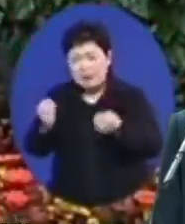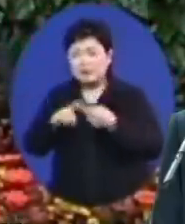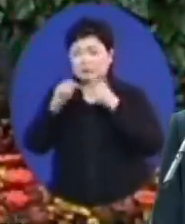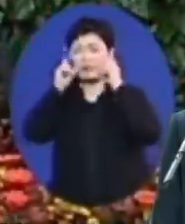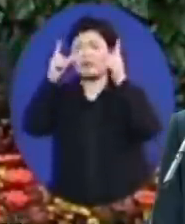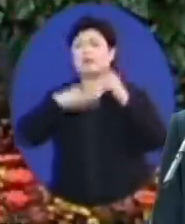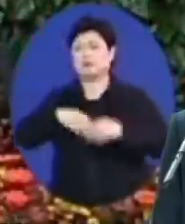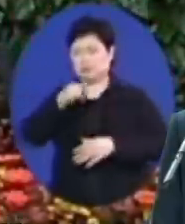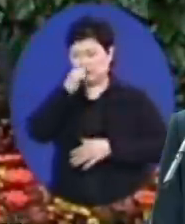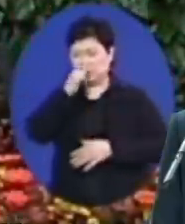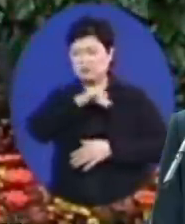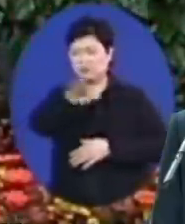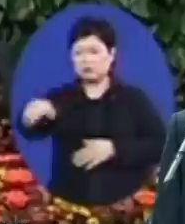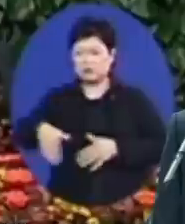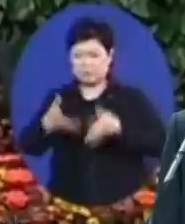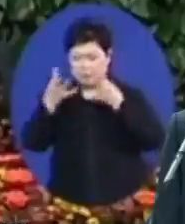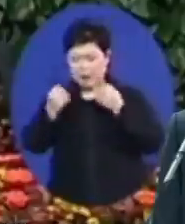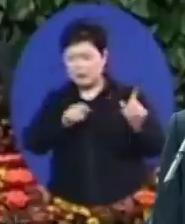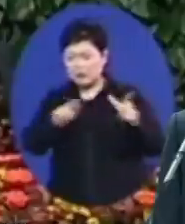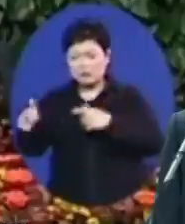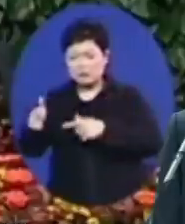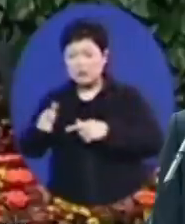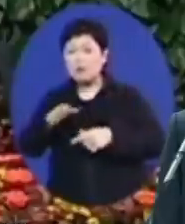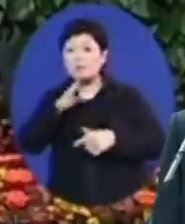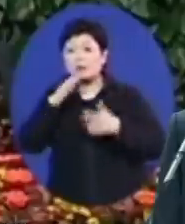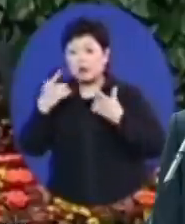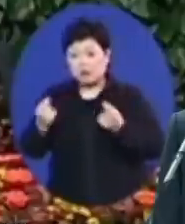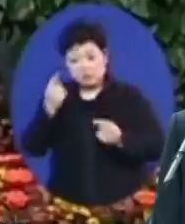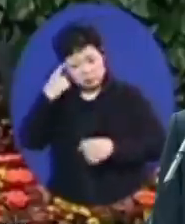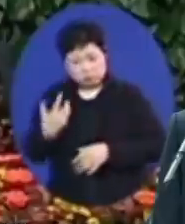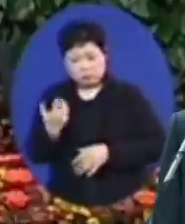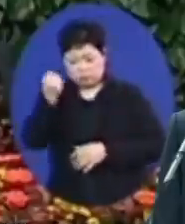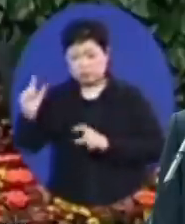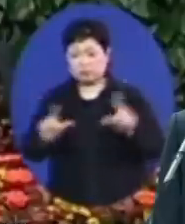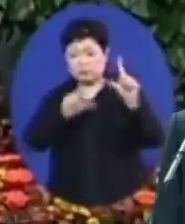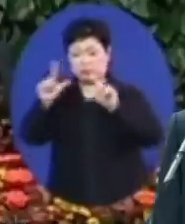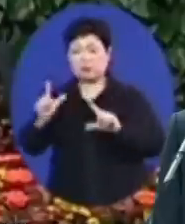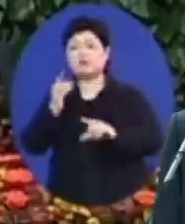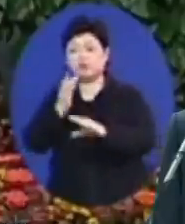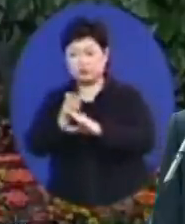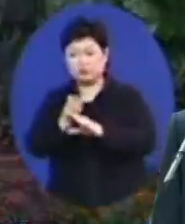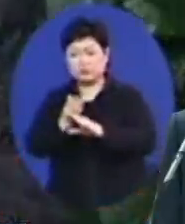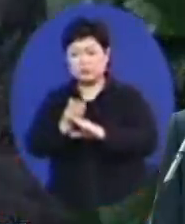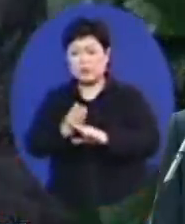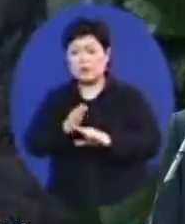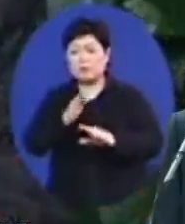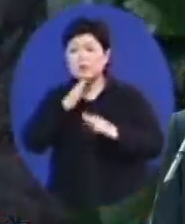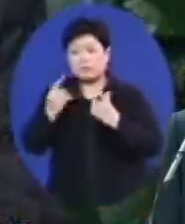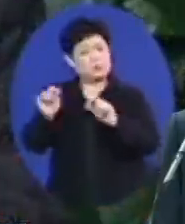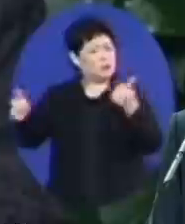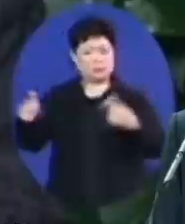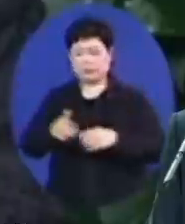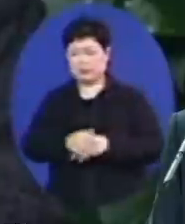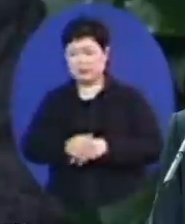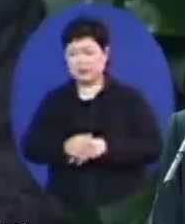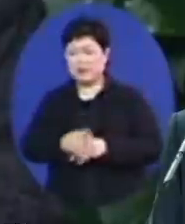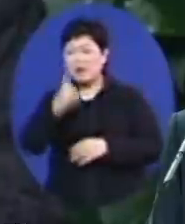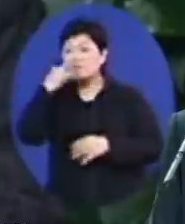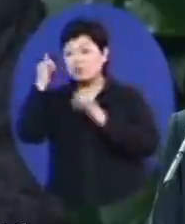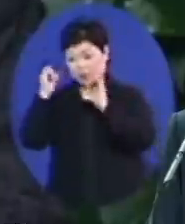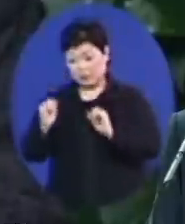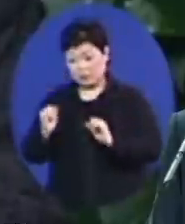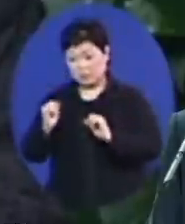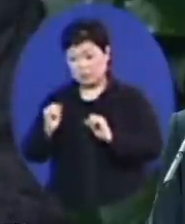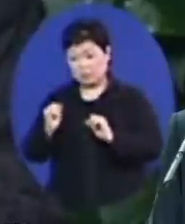됩니다. 우리는 이 많은 것들을 당연한 것이라고 생각하며 살아가고 있는 것입니다. 당연하지 않습니다. 부모가 있는 것이